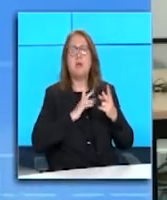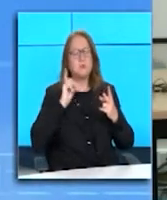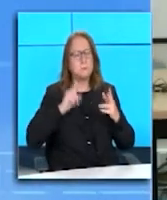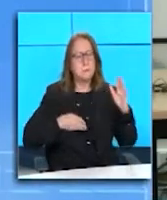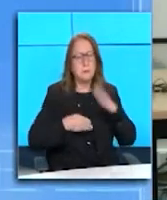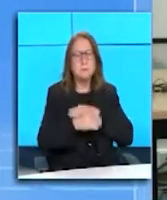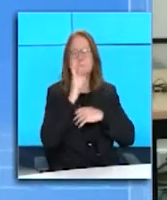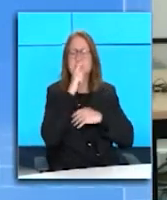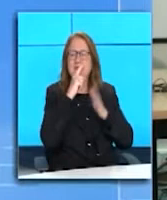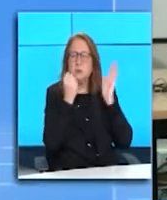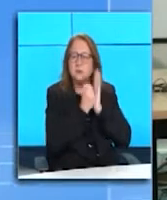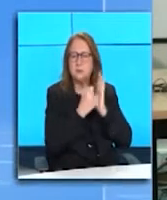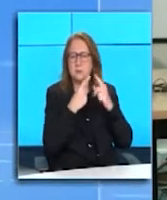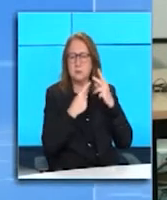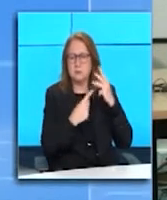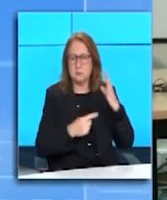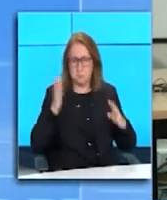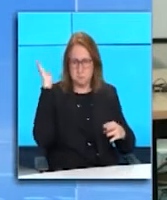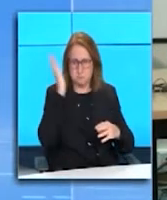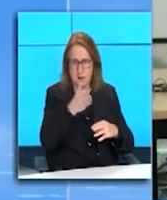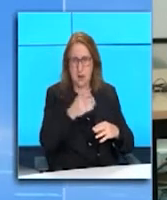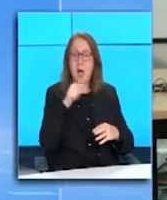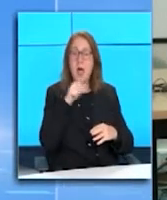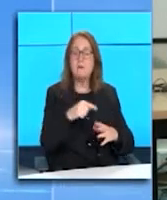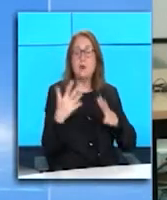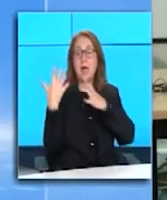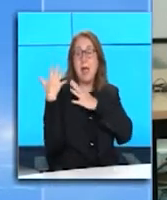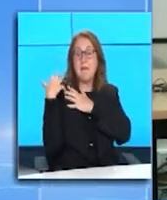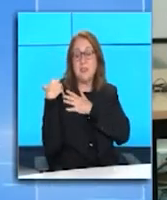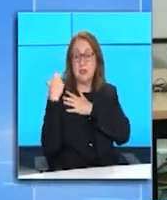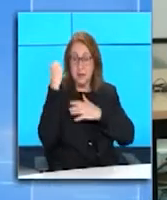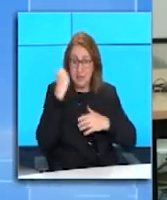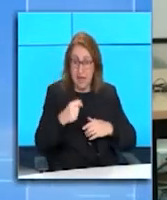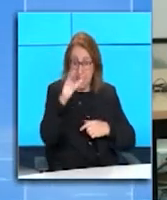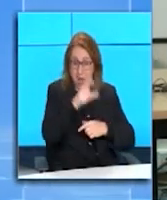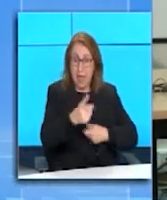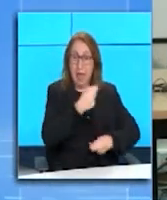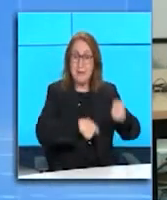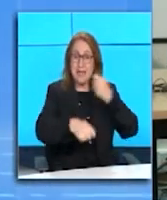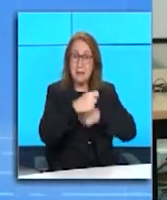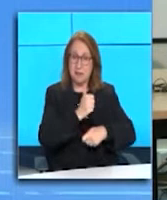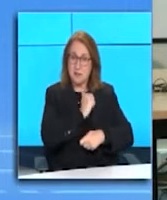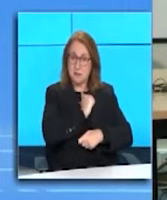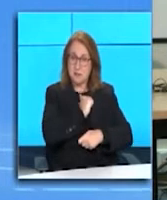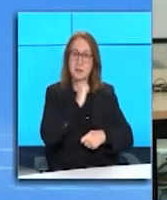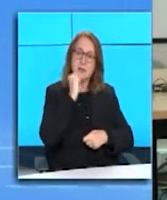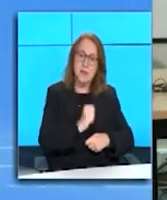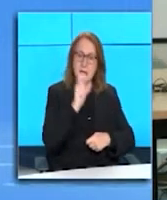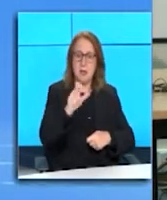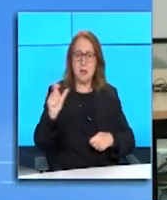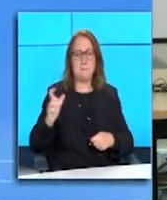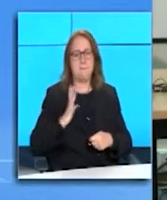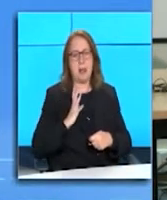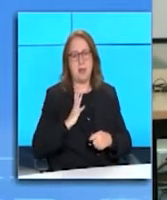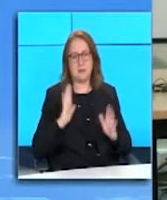πρόσβασης των καταναλωτών στους χώρους που υπάρχουν περιορισμοί είναι στην ευθύνη και των επιχειρήσεων και των καταναλωτών. Οι επιχειρήσεις κατά την είσοδο και εξυπηρέτηση των πελατών τους σε